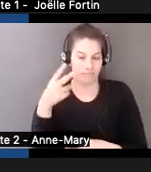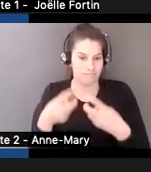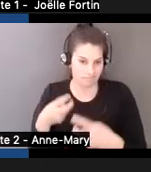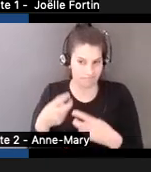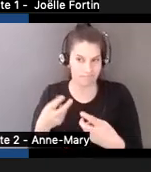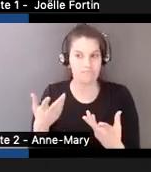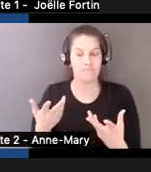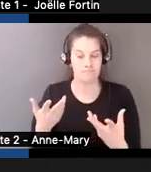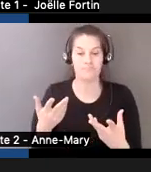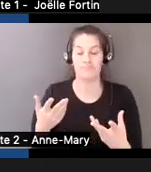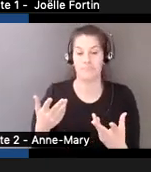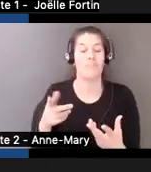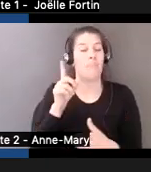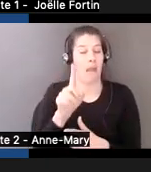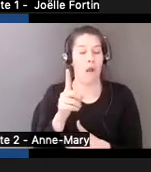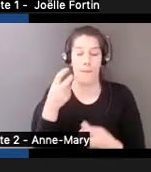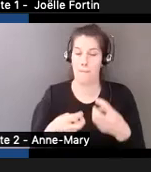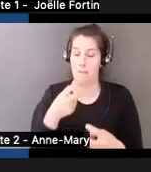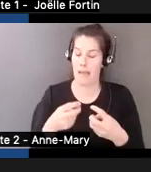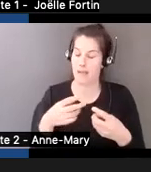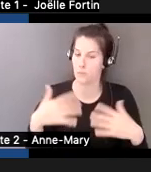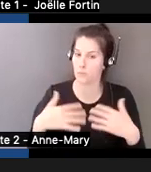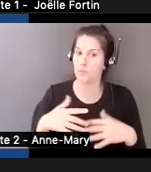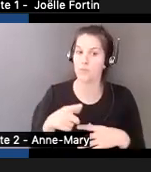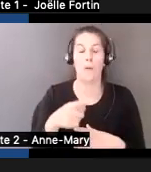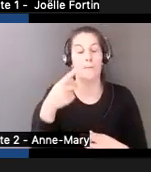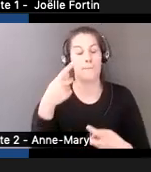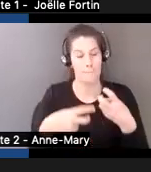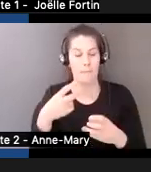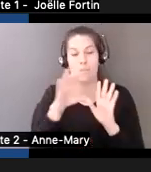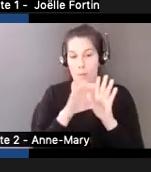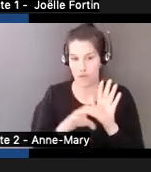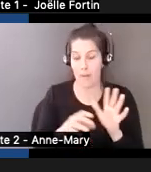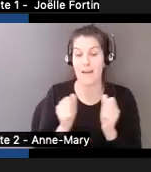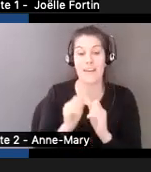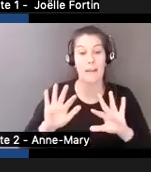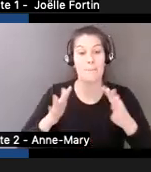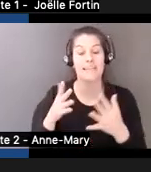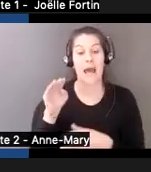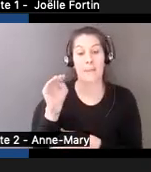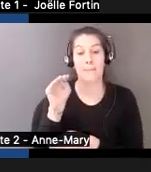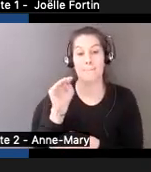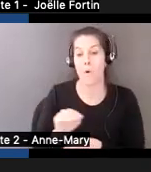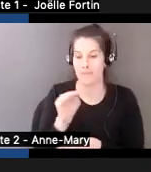troubles comportementaux. D'accord? Avec la méthode Montessori, on va le voir, l'autre diapo.